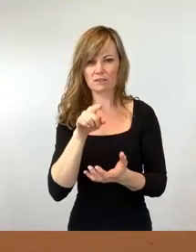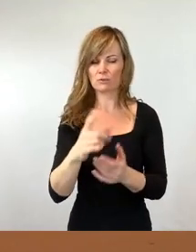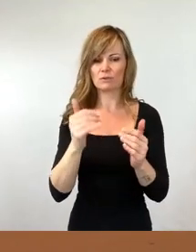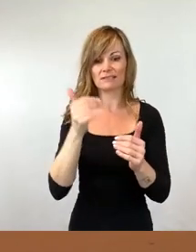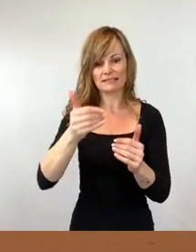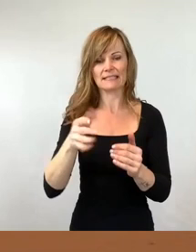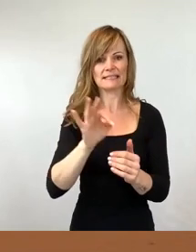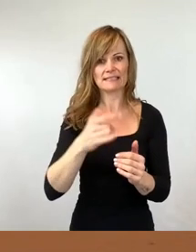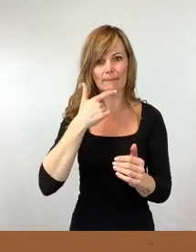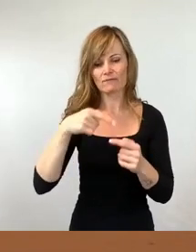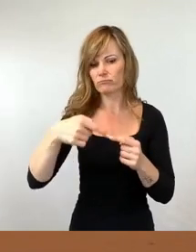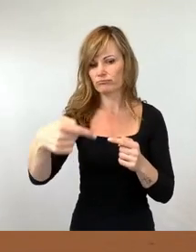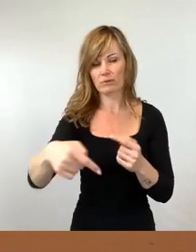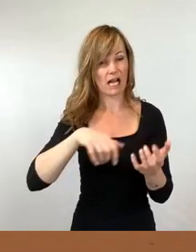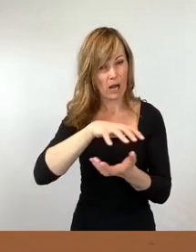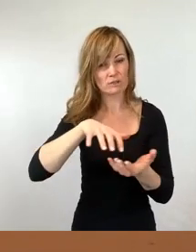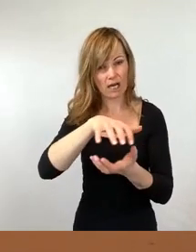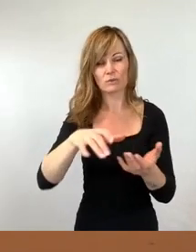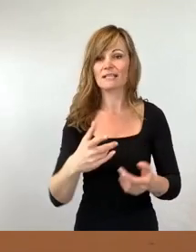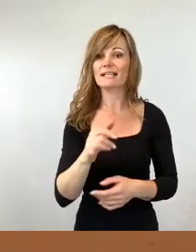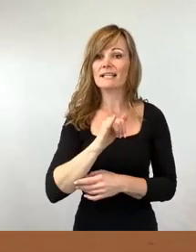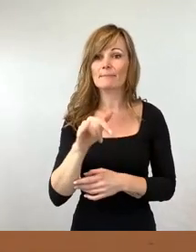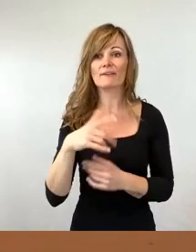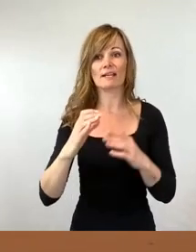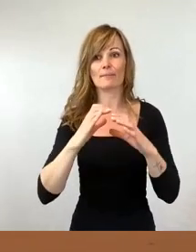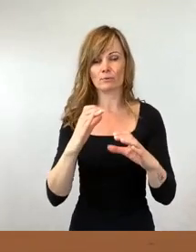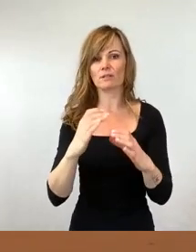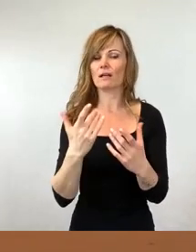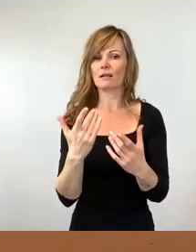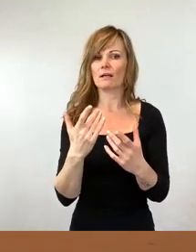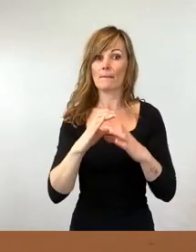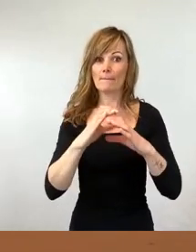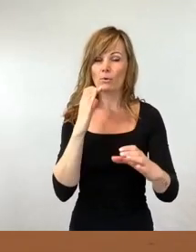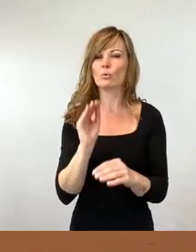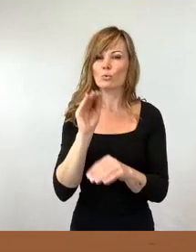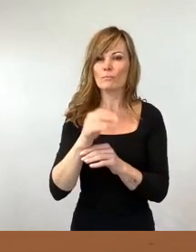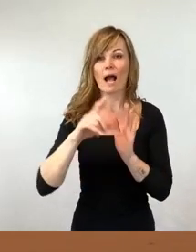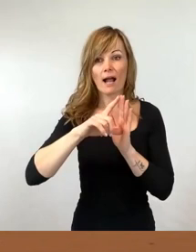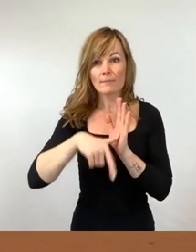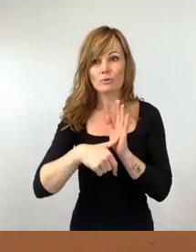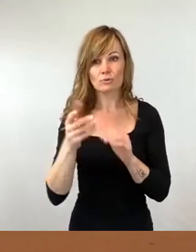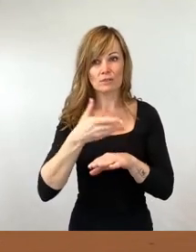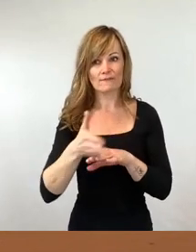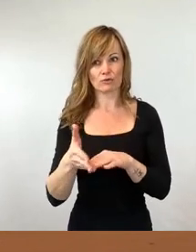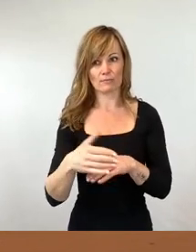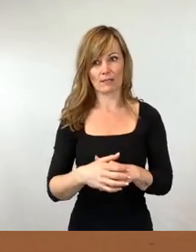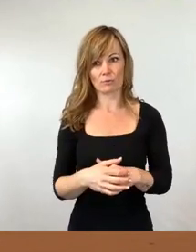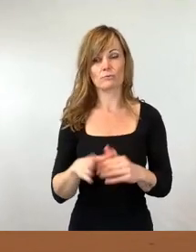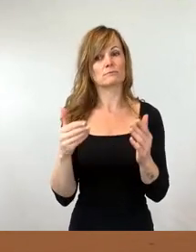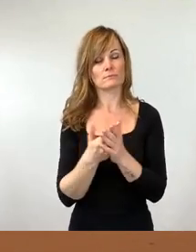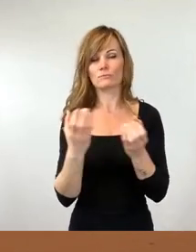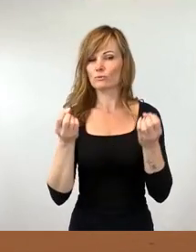Wir haben immer wieder Busse, die mehr als eine halbe Verspätung aufgewiesen haben. Hier galt es, eine klare Abwägung zu